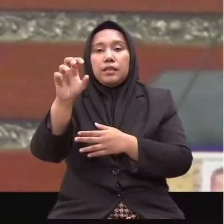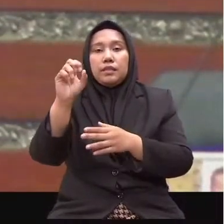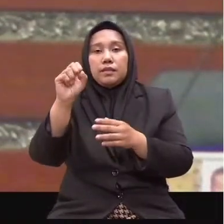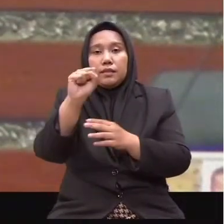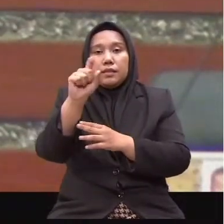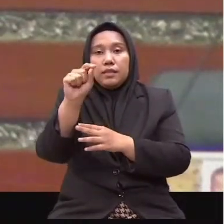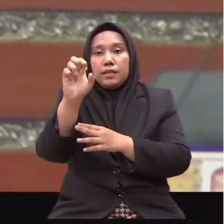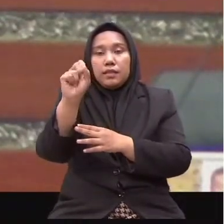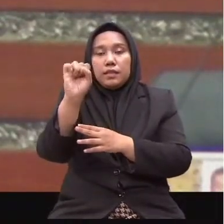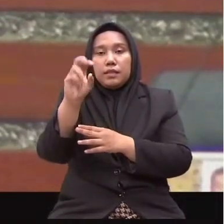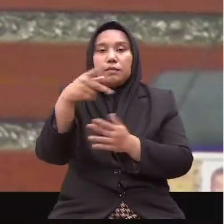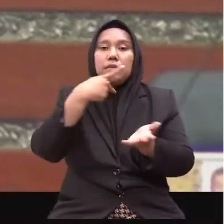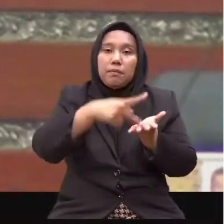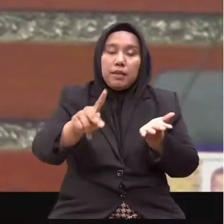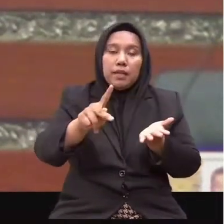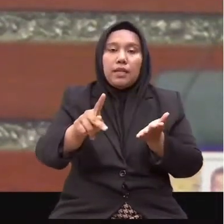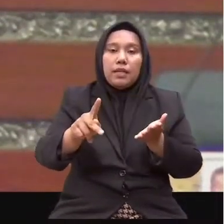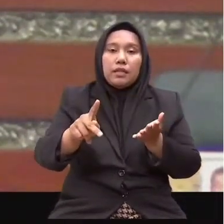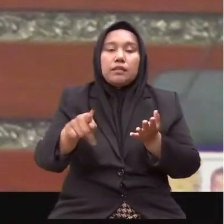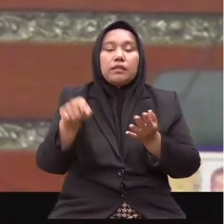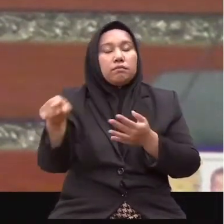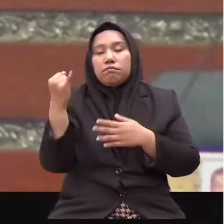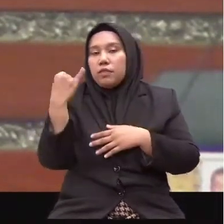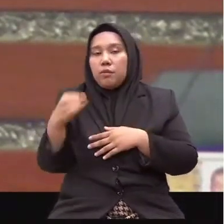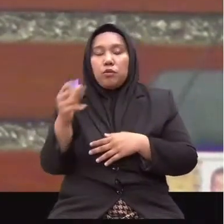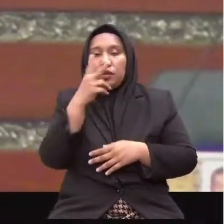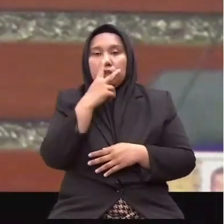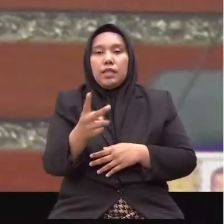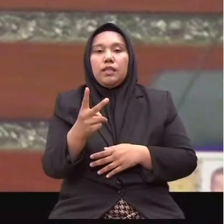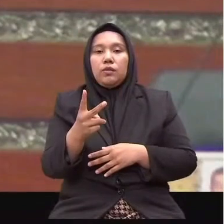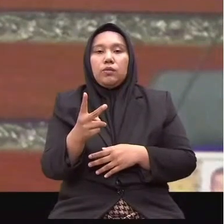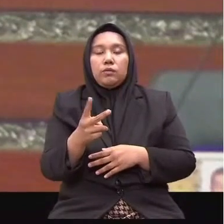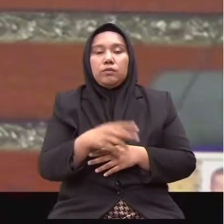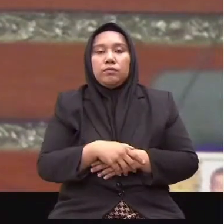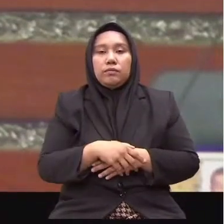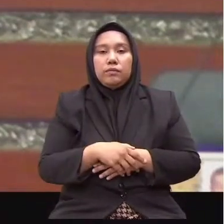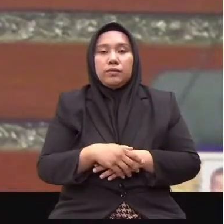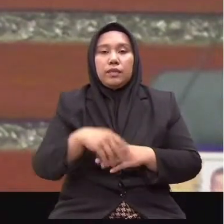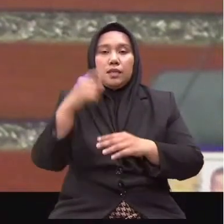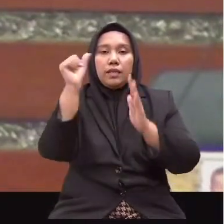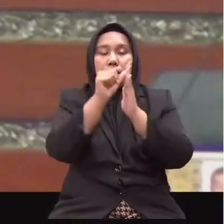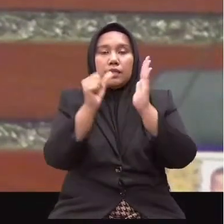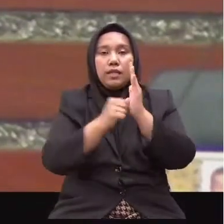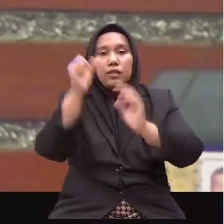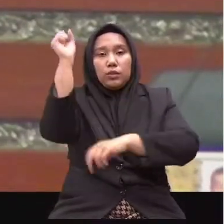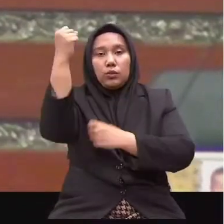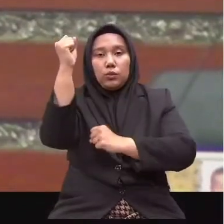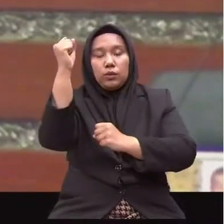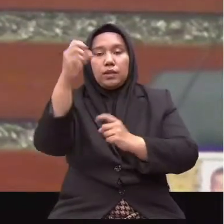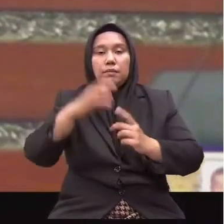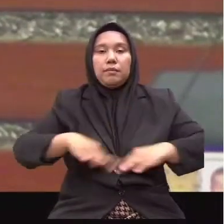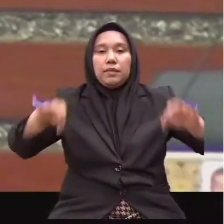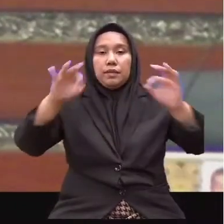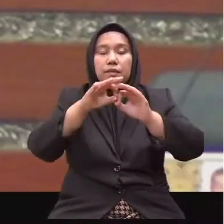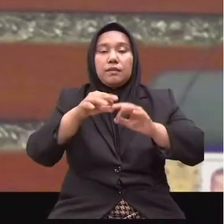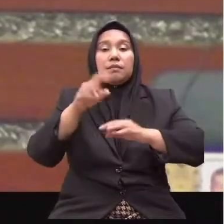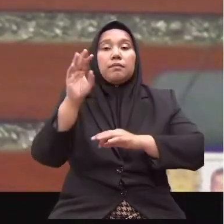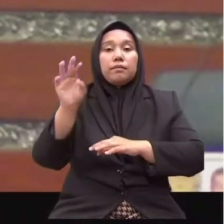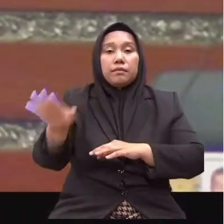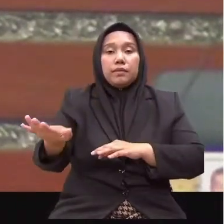hak untuk menonton apa perlawanan ataupun acara tukang yang utama Sebab mereka